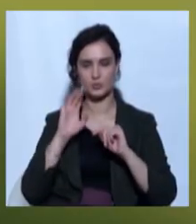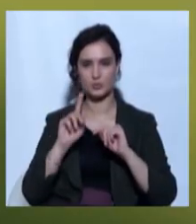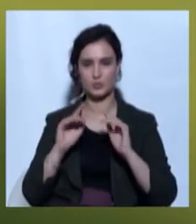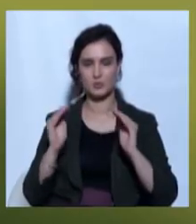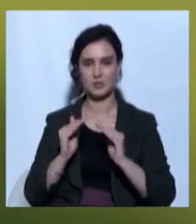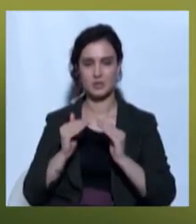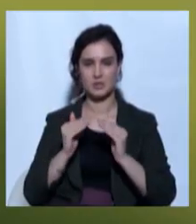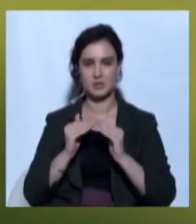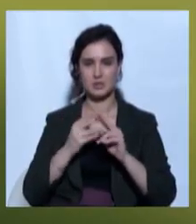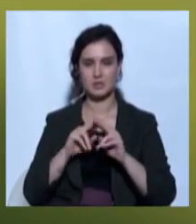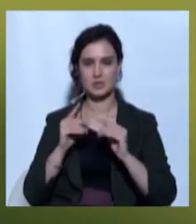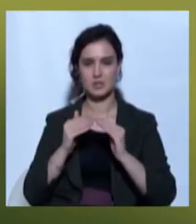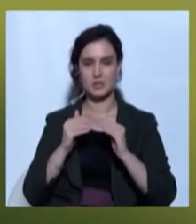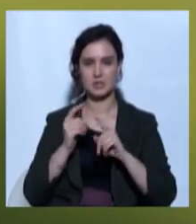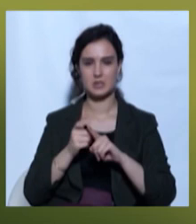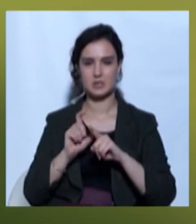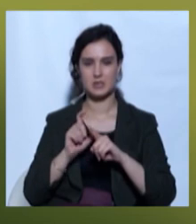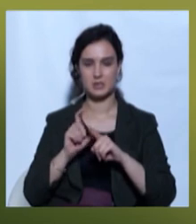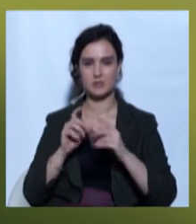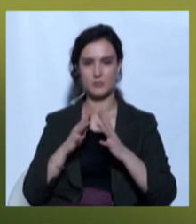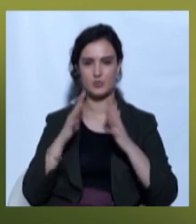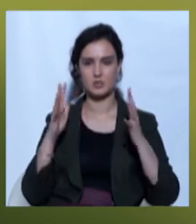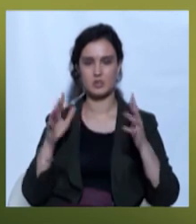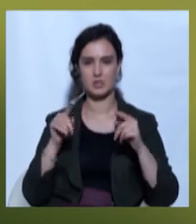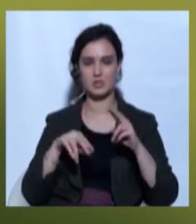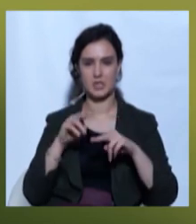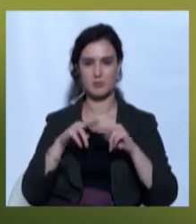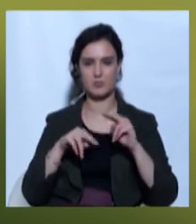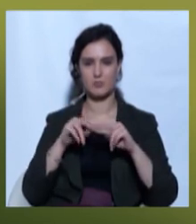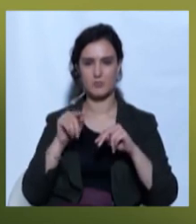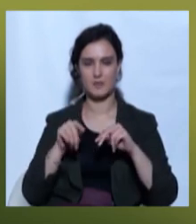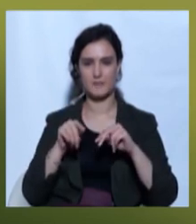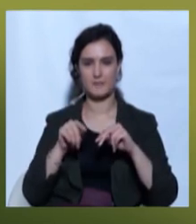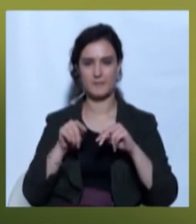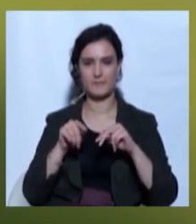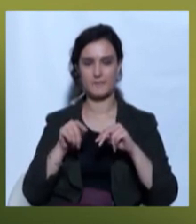პატარა სახლია. ეს საკმაოდ მოზრდილი ნაგებობაა, რომელიც